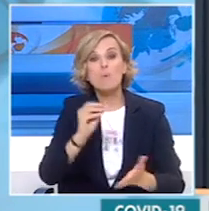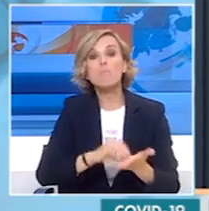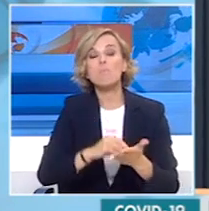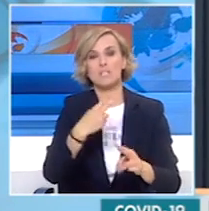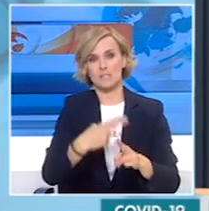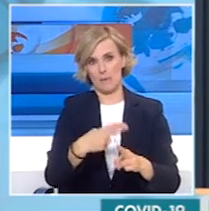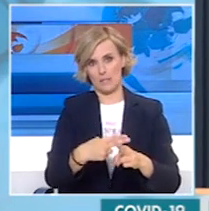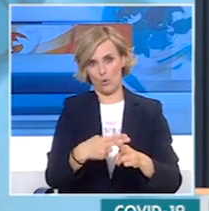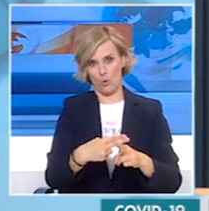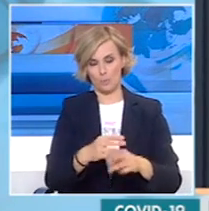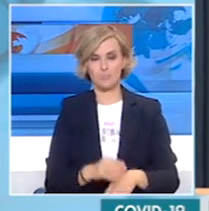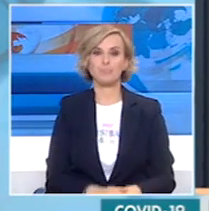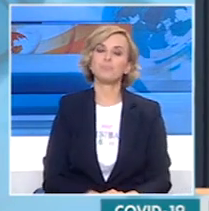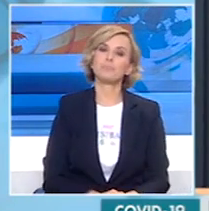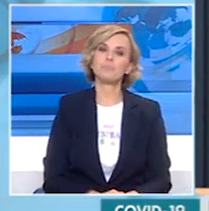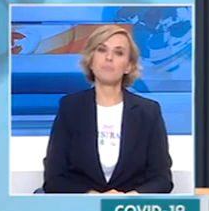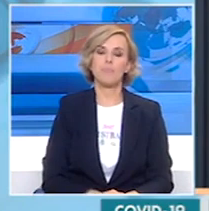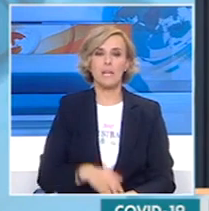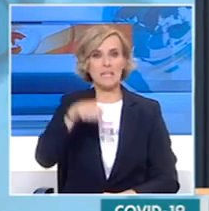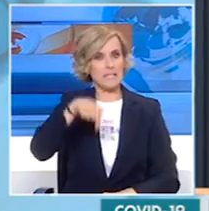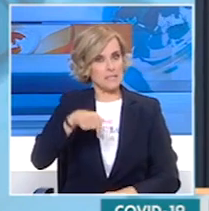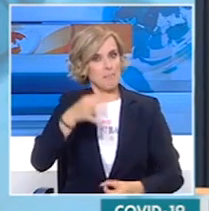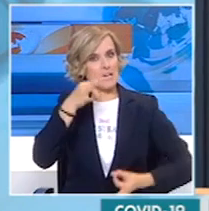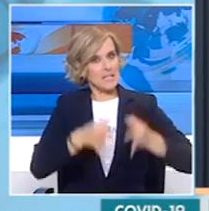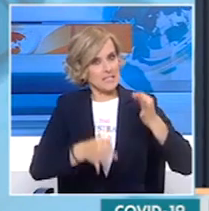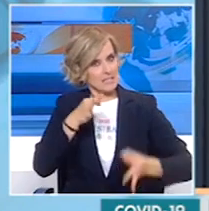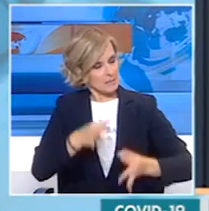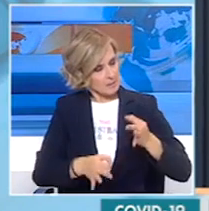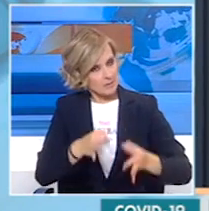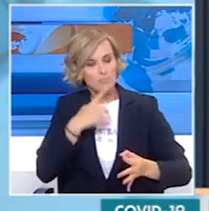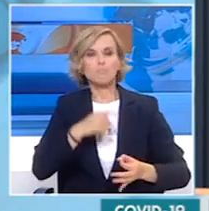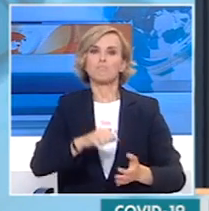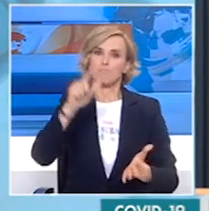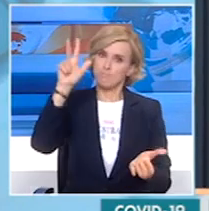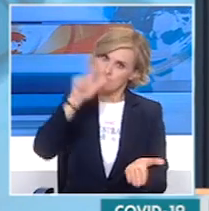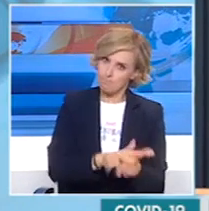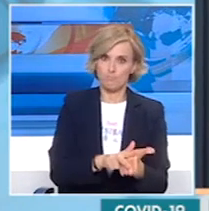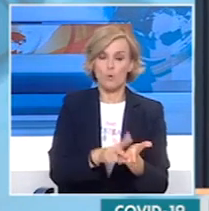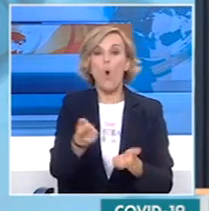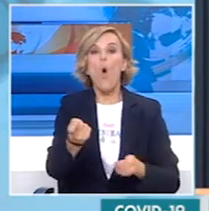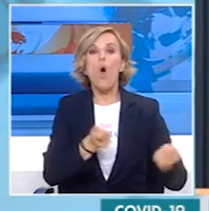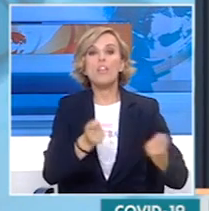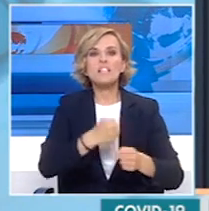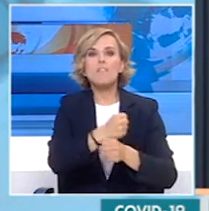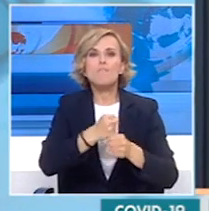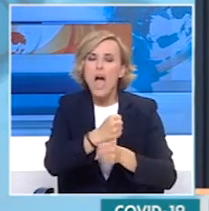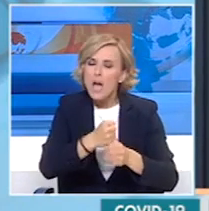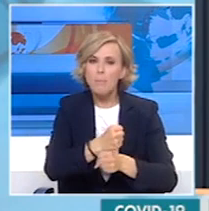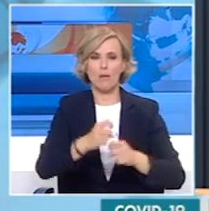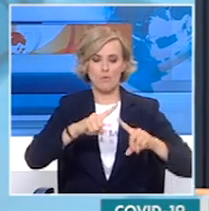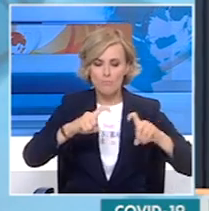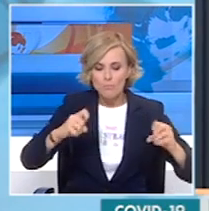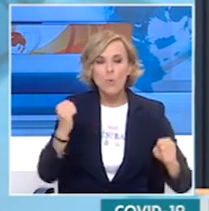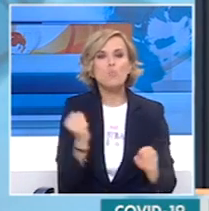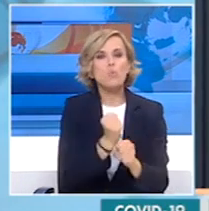Σήμερα εγκρίθηκαν οι τελικές οδηγίες προληπτικής φαρμακευτικής αγωγής και μετεκθεσιακής προφύλαξης υγειονομικούς που εργάζονται